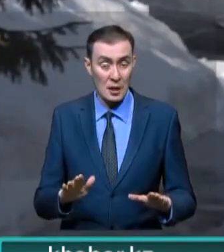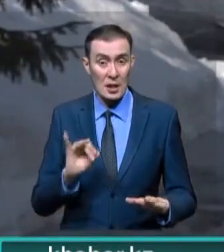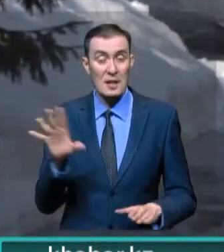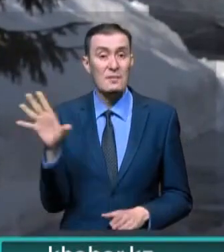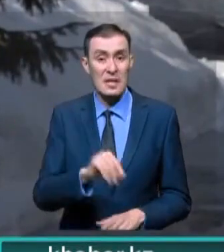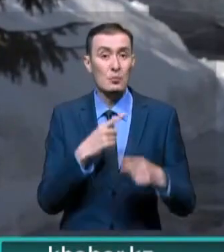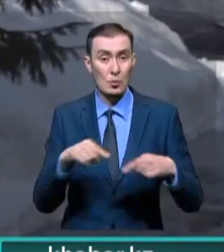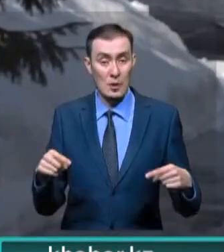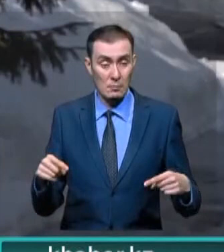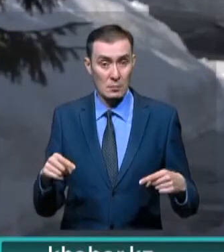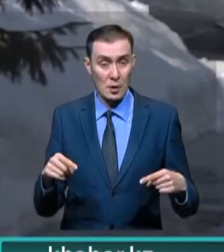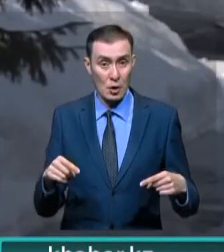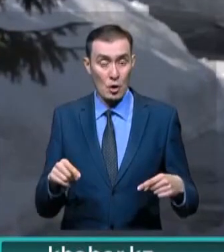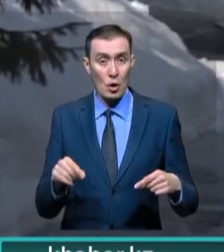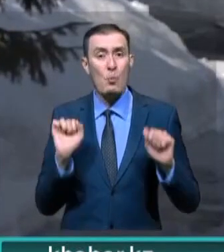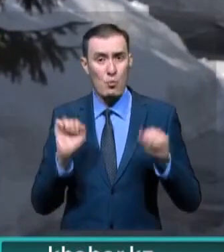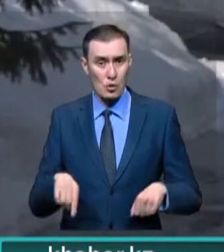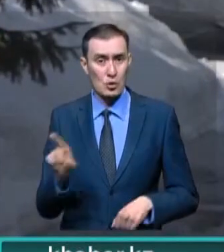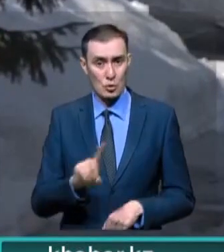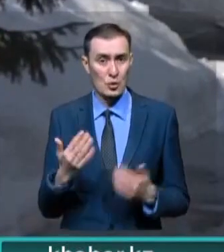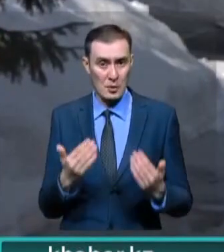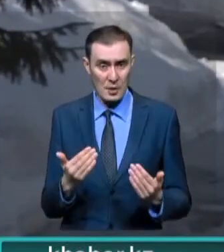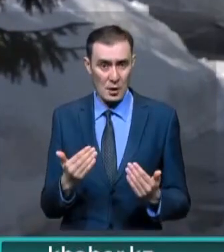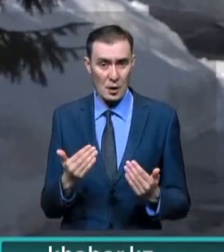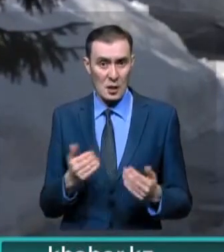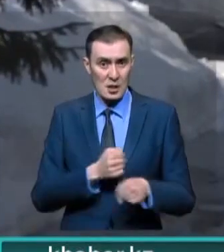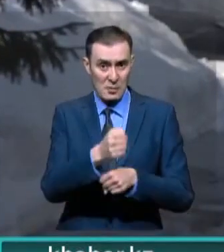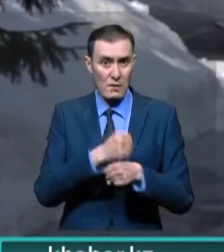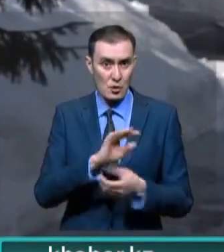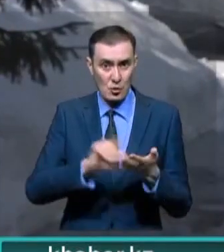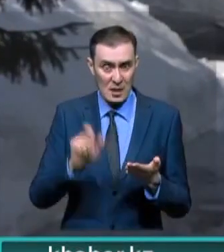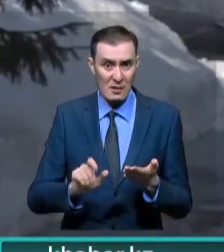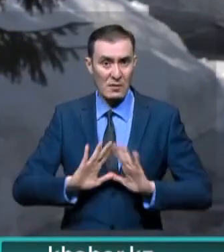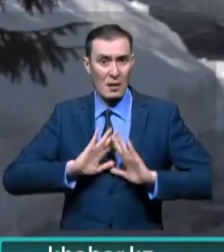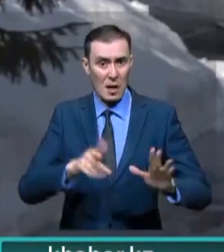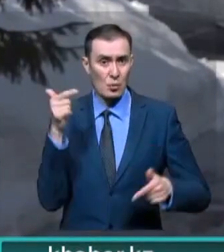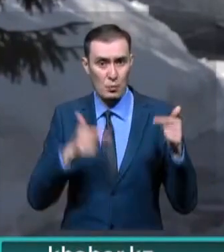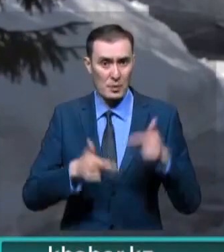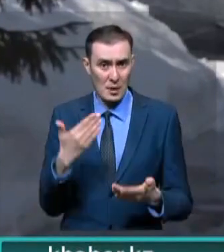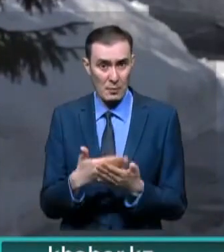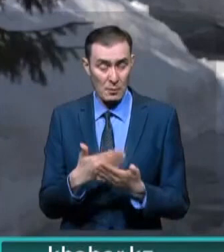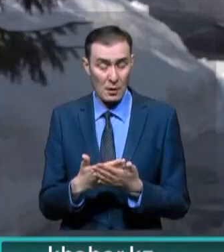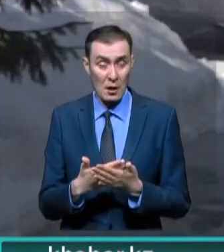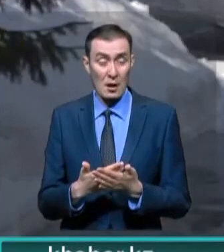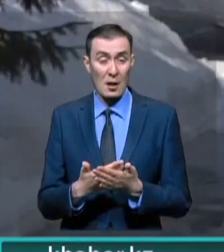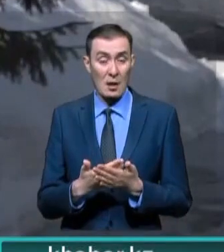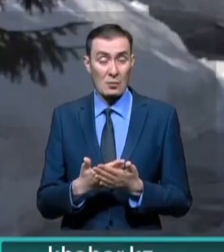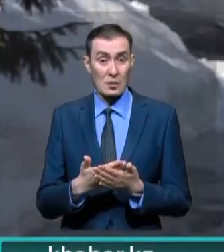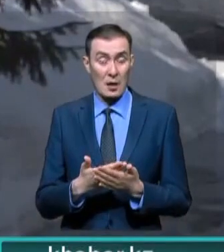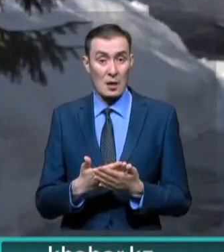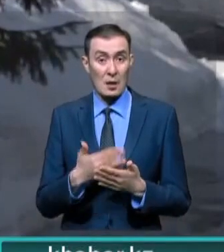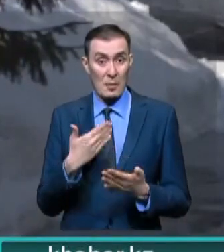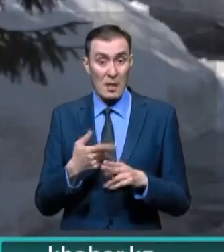всем остальным можно теперь поднимать руку на журналистов, толкать, ломать их камеру. То есть дали